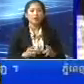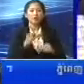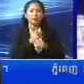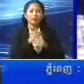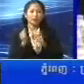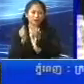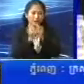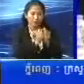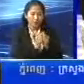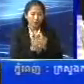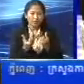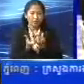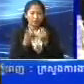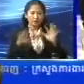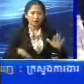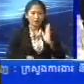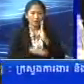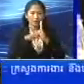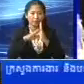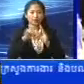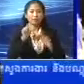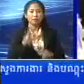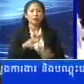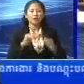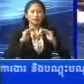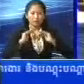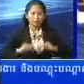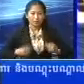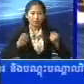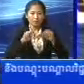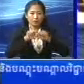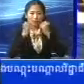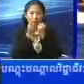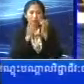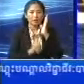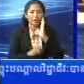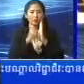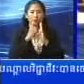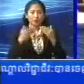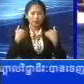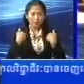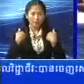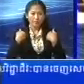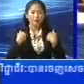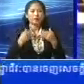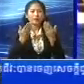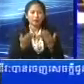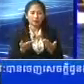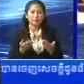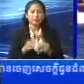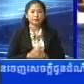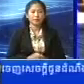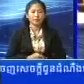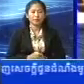ការរួមគ្នាដើម្បីដោះស្រាយការកានឡើងនៅតម្រូវការសុខុមាលភាពសង្គមនិងអភិវឌ្ឍដែលកើតមានពីស្ថានភាពបច្ចុប្បន្នក្នុងតំប